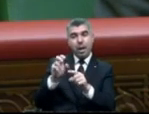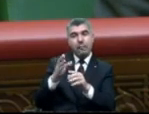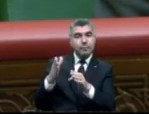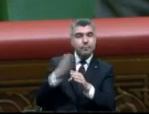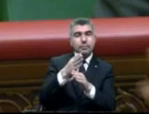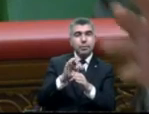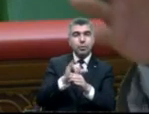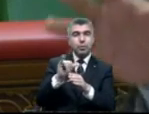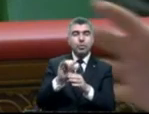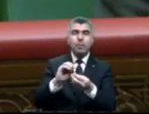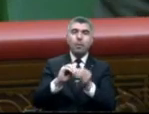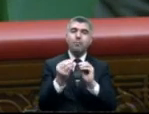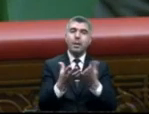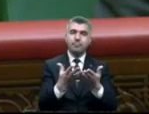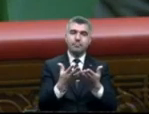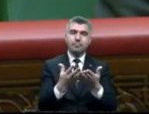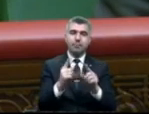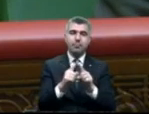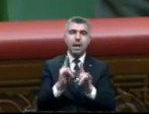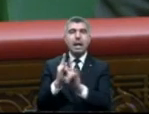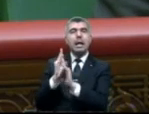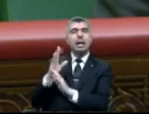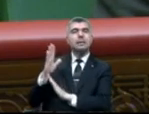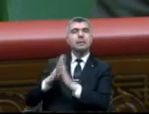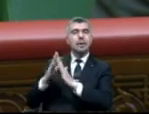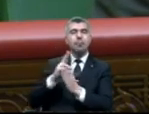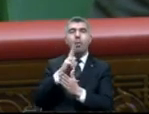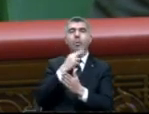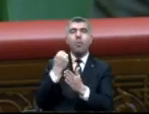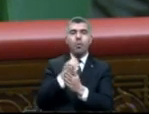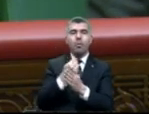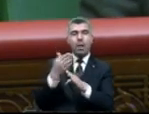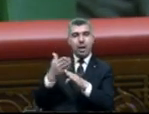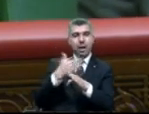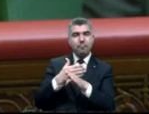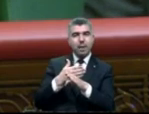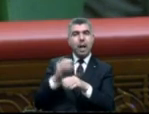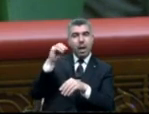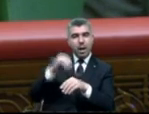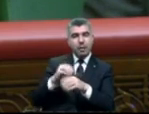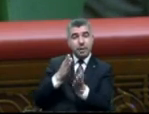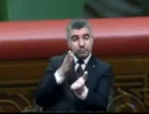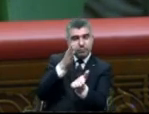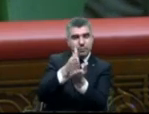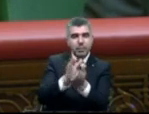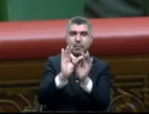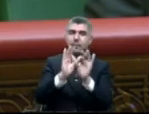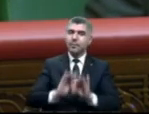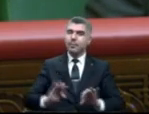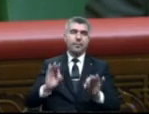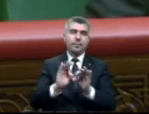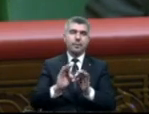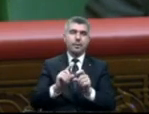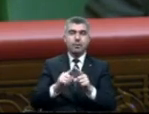فهذا إشكال. كنتمنى أن هذاك التراكمات اللي وقعت مع الحكومات السابقة ما تمشيوش في هذاك الاتجاه، تكون واحد العدالة